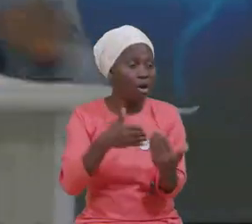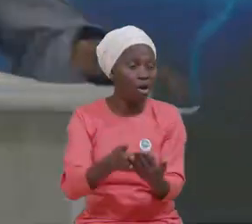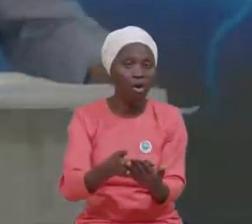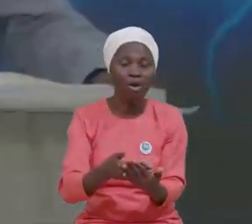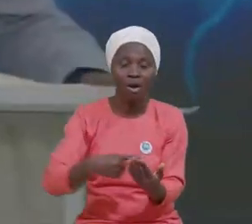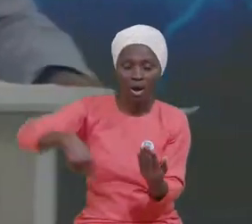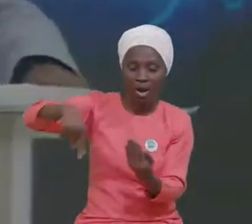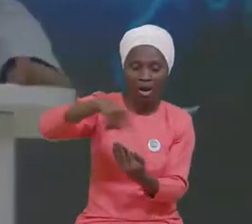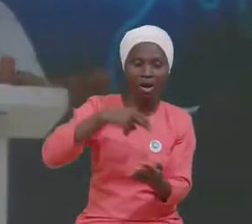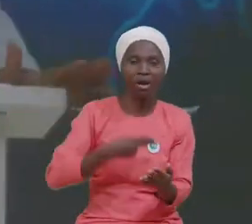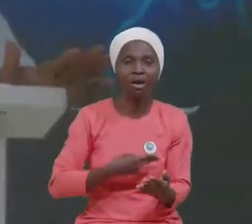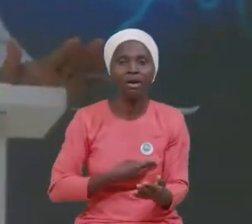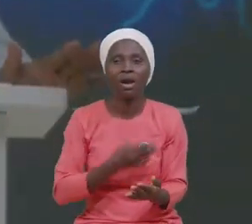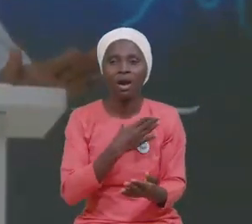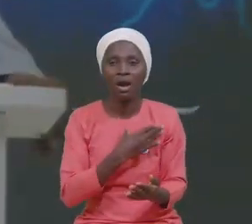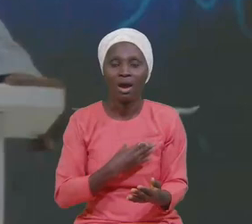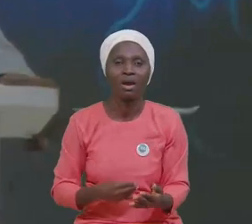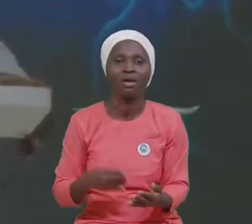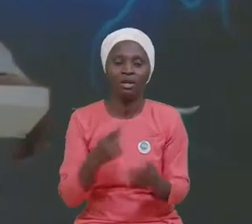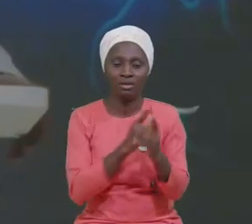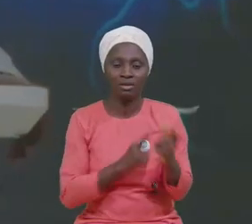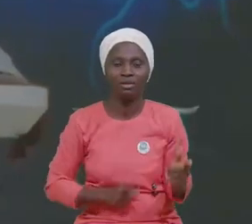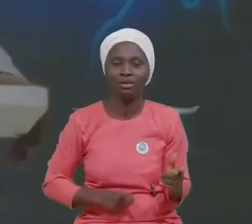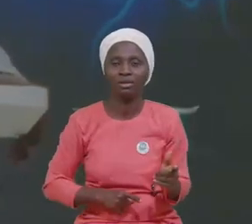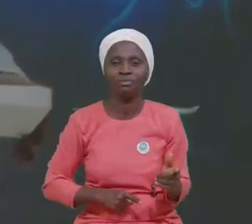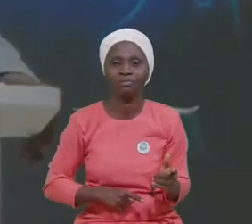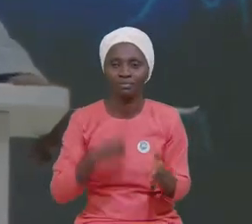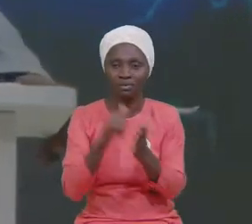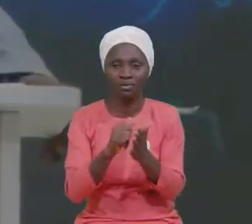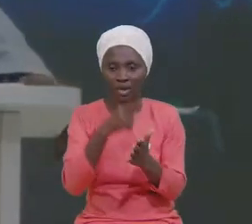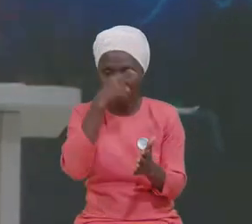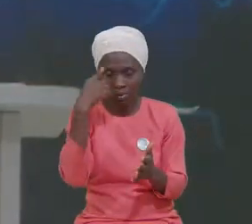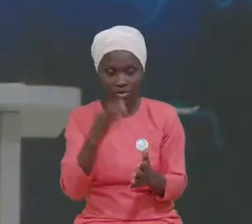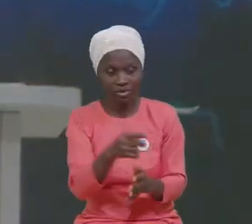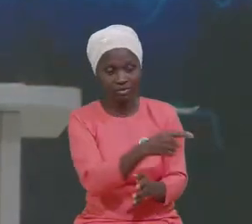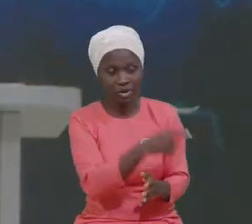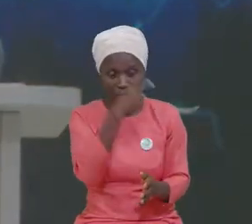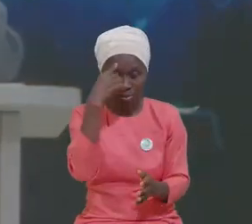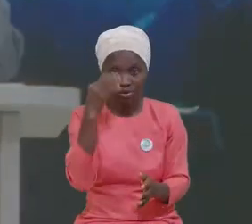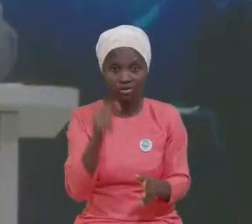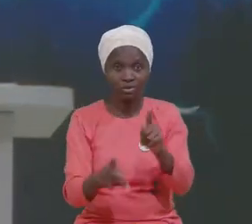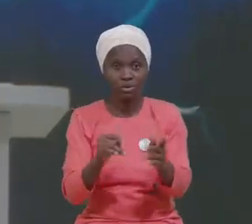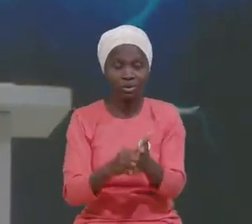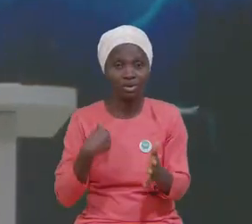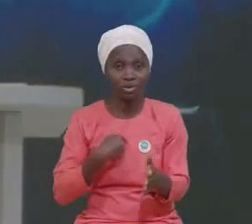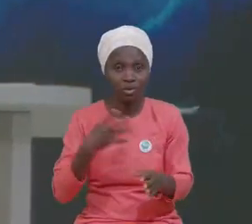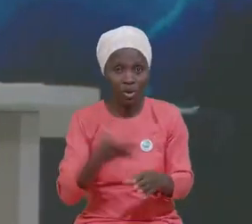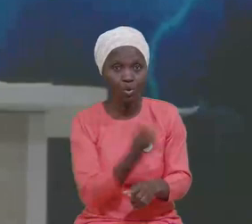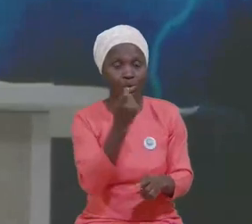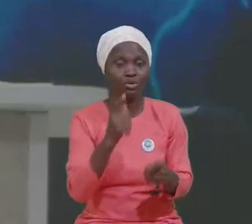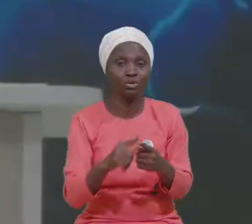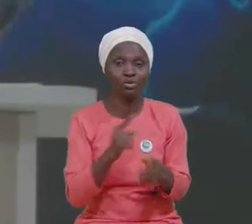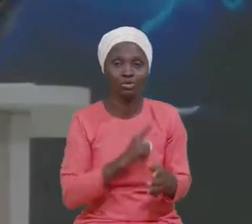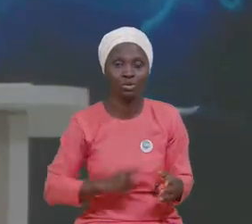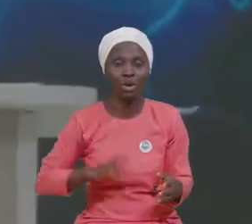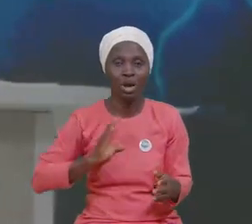nous donnent, et Dieu nous donne, que Dieu nous a donné à cause d'eux, à cause de ce que nous avons gagné au Seigneur, par